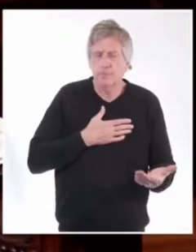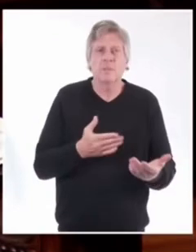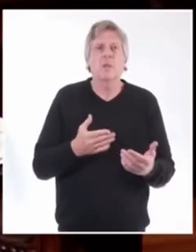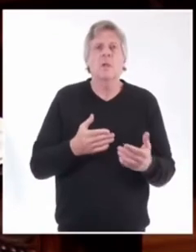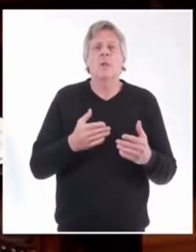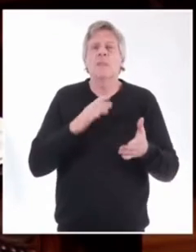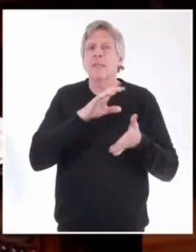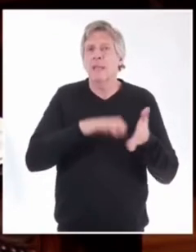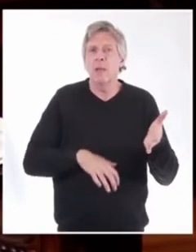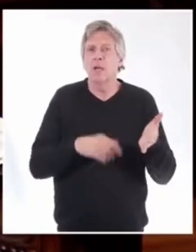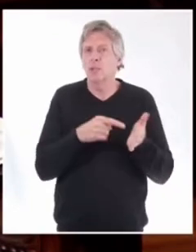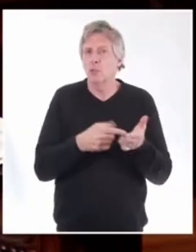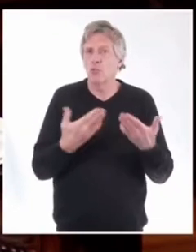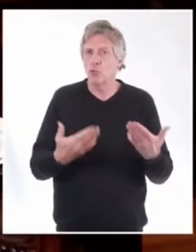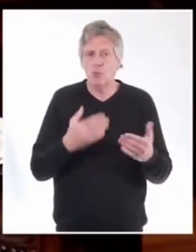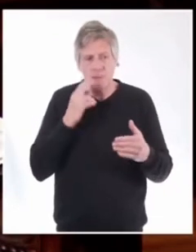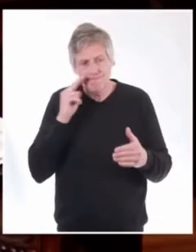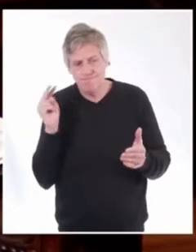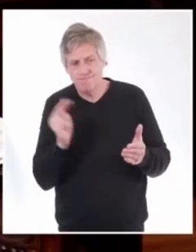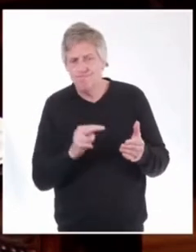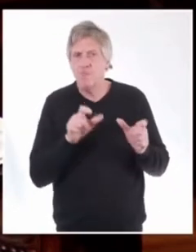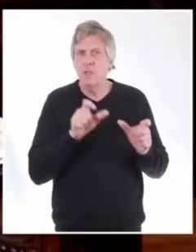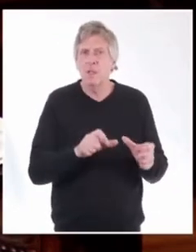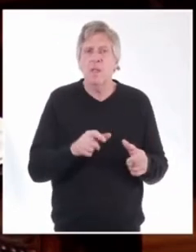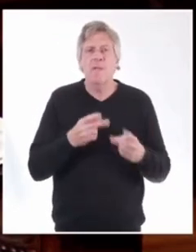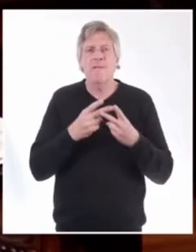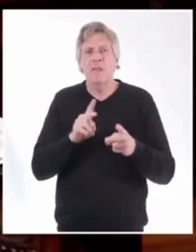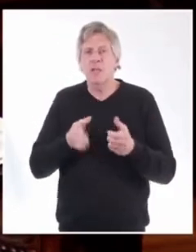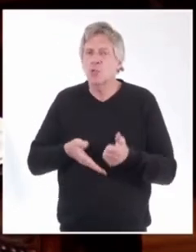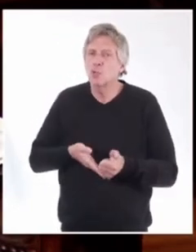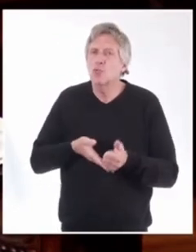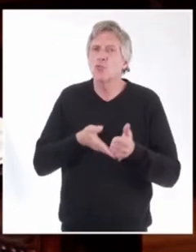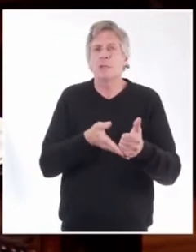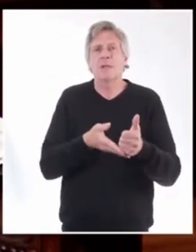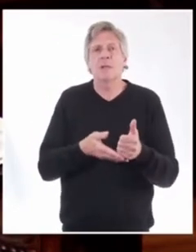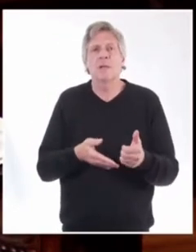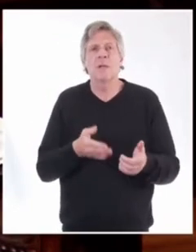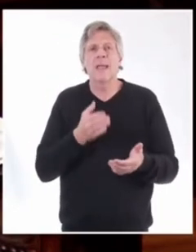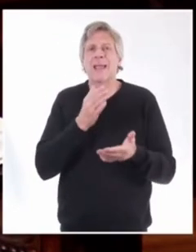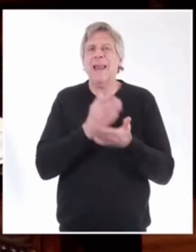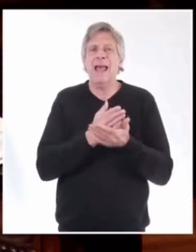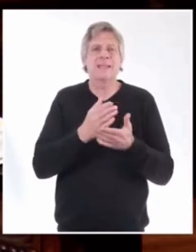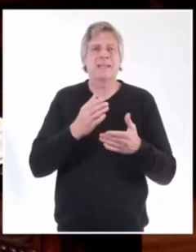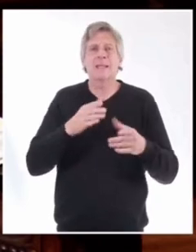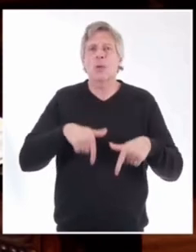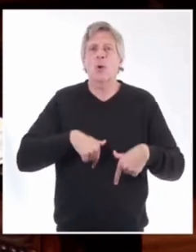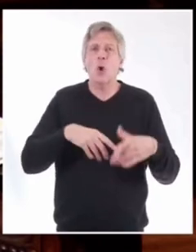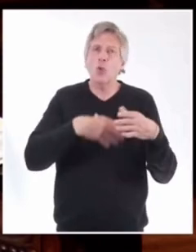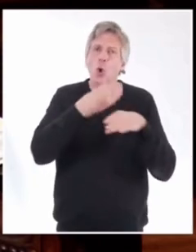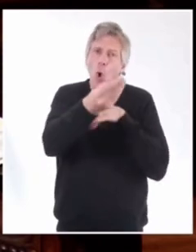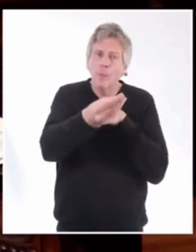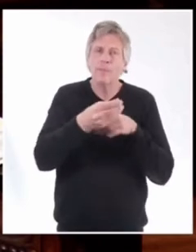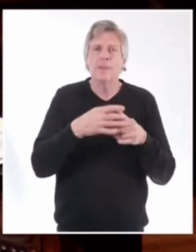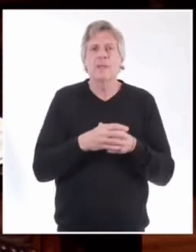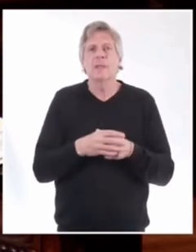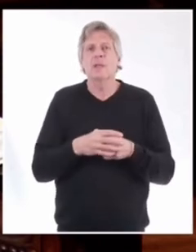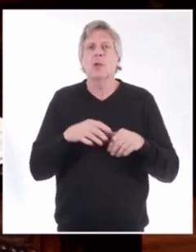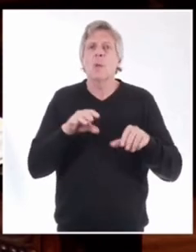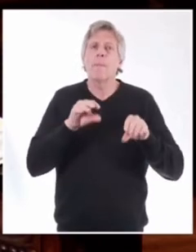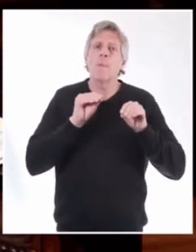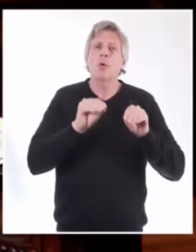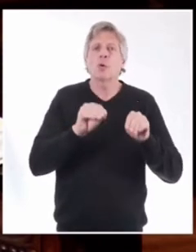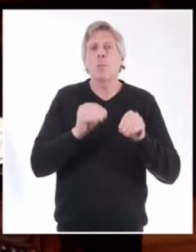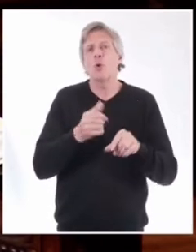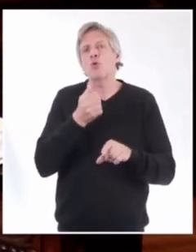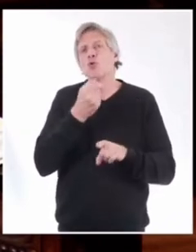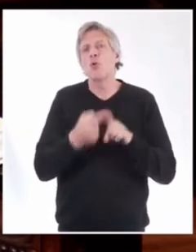L'opération que nous examinons aujourd'hui, qui évoque le soutien de la ville à l'expérimentation des classes dehors, qui consiste à délocaliser les enseignements une